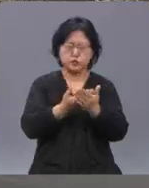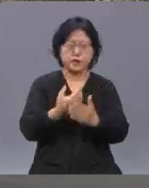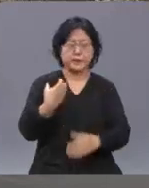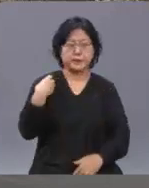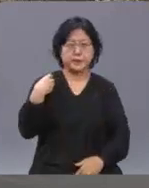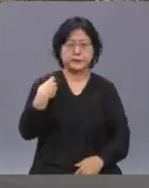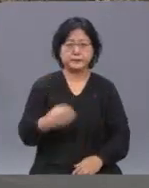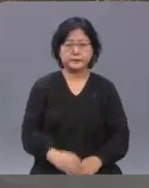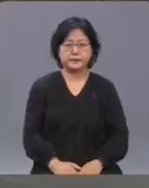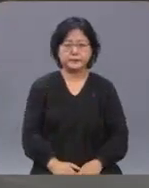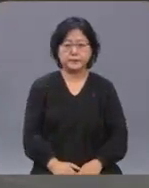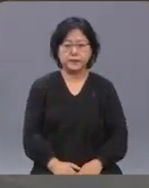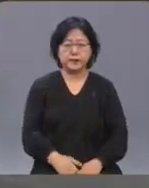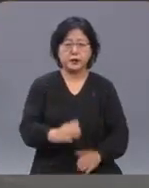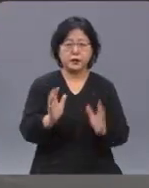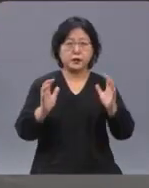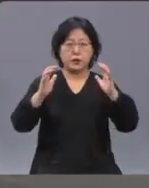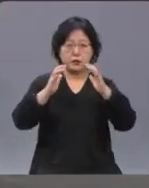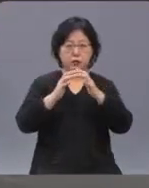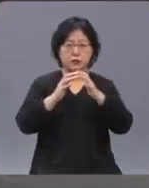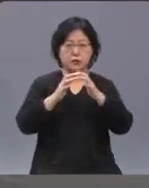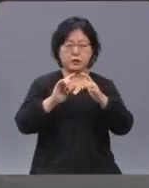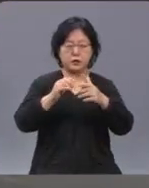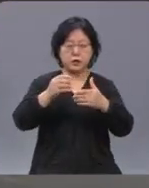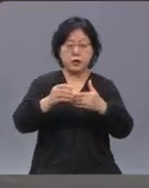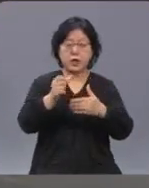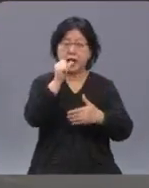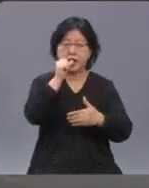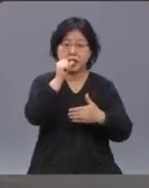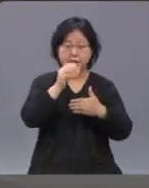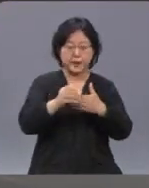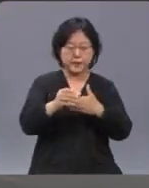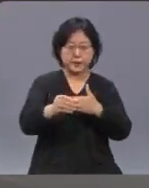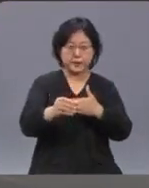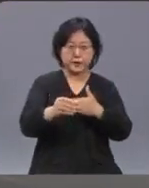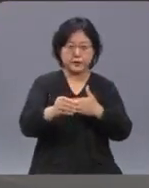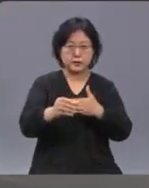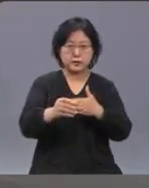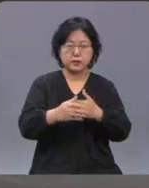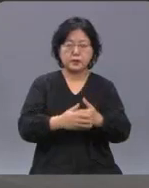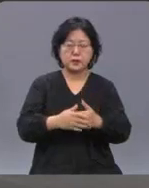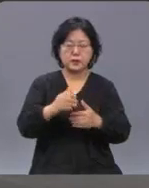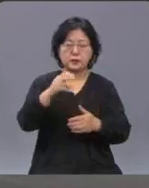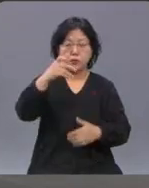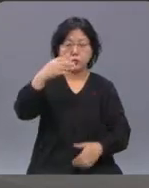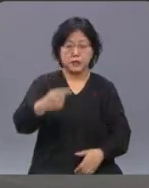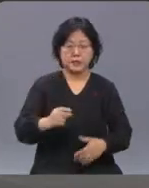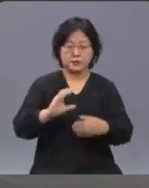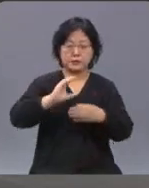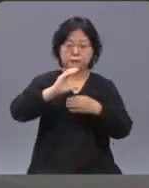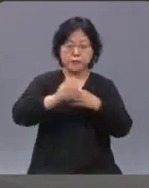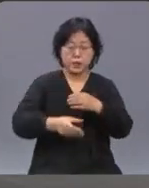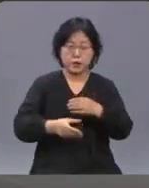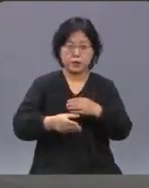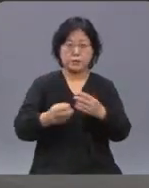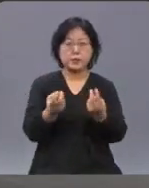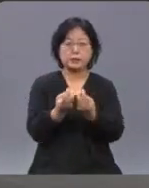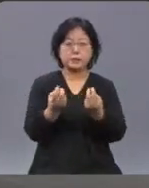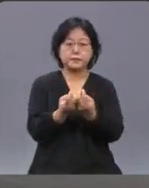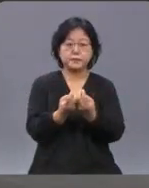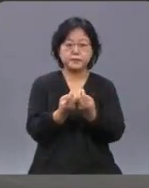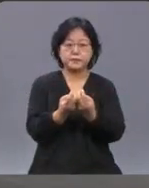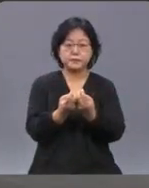역할을 합니다 경남 건물은 여러 겹의 강철판으로 된이 경락 용기에 콘크리트를 덧바른